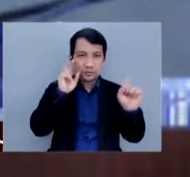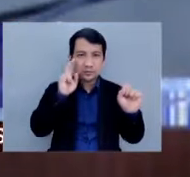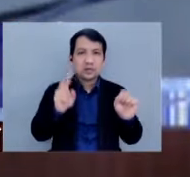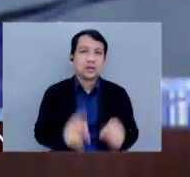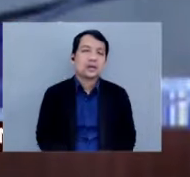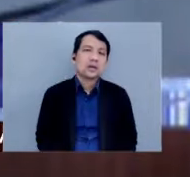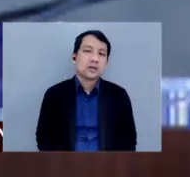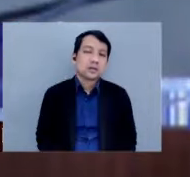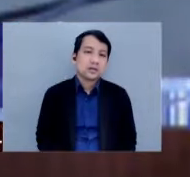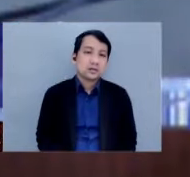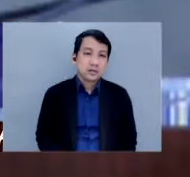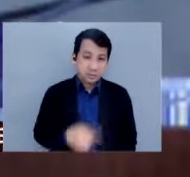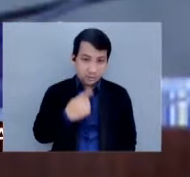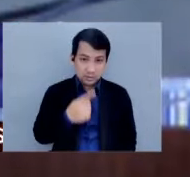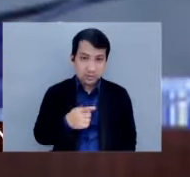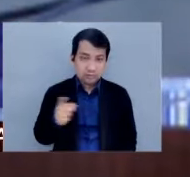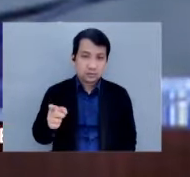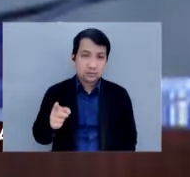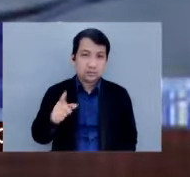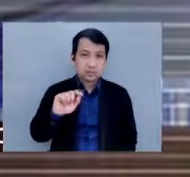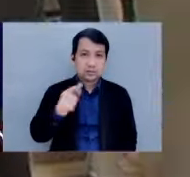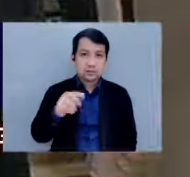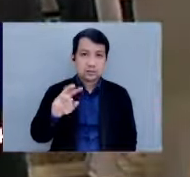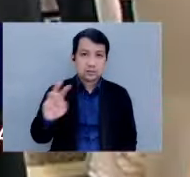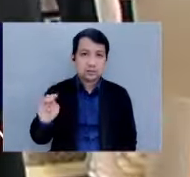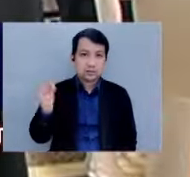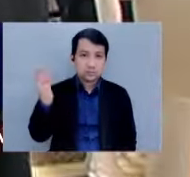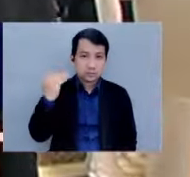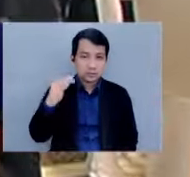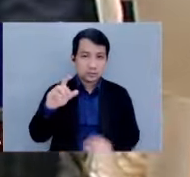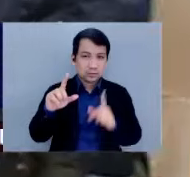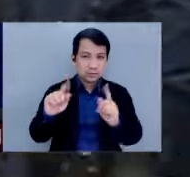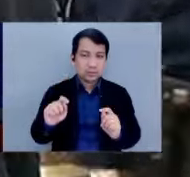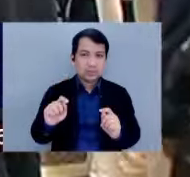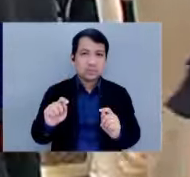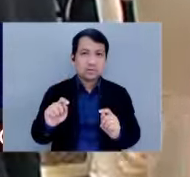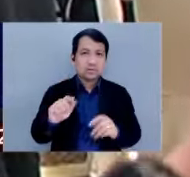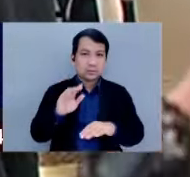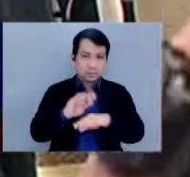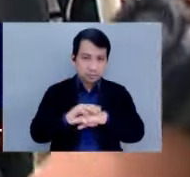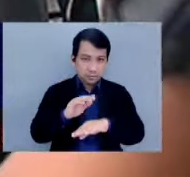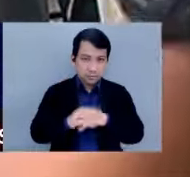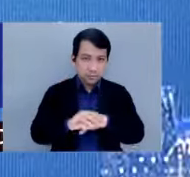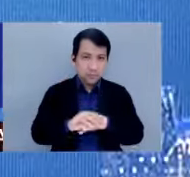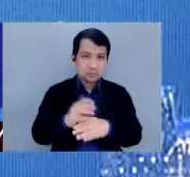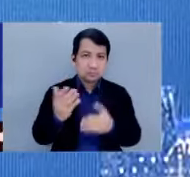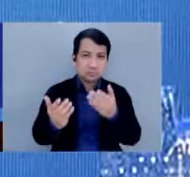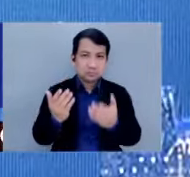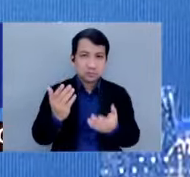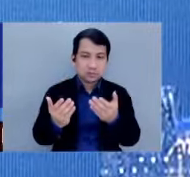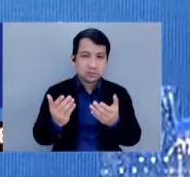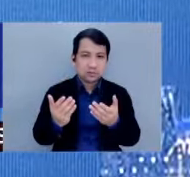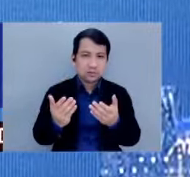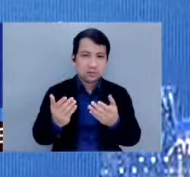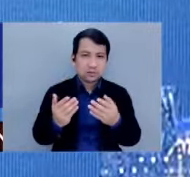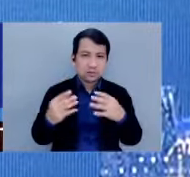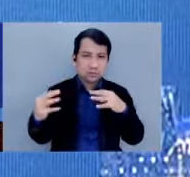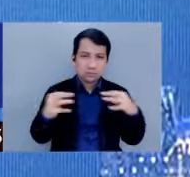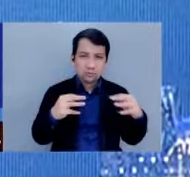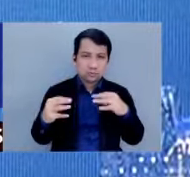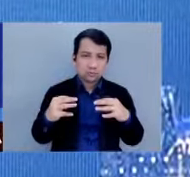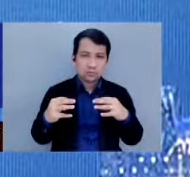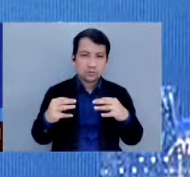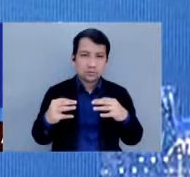yan ni Alvarez sa prayer rally sa Tagum City nitong linggo. Nagbabala pa siya na posible umanong mauwi sa giyera ang pambubuyo